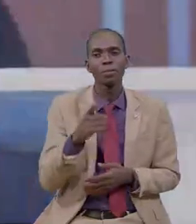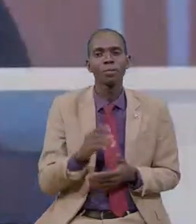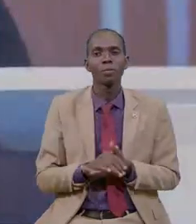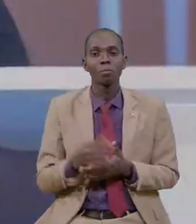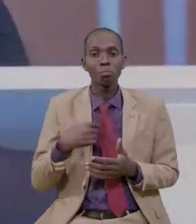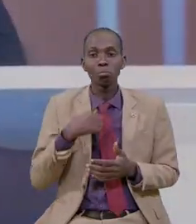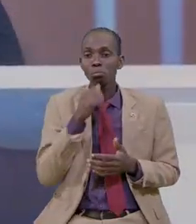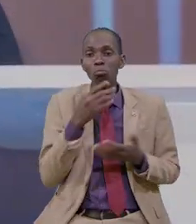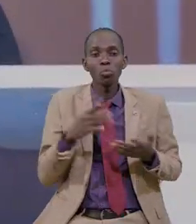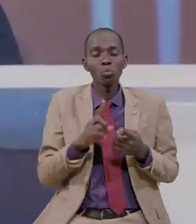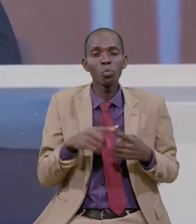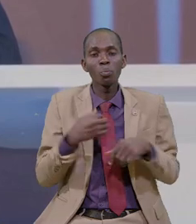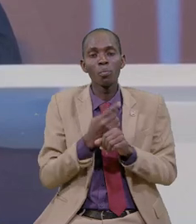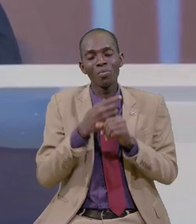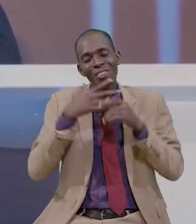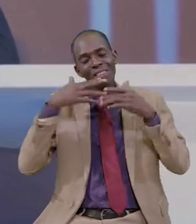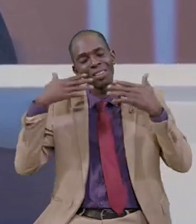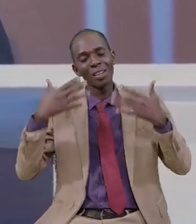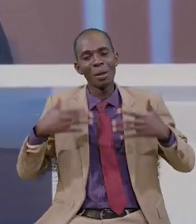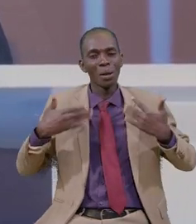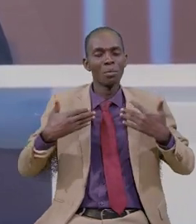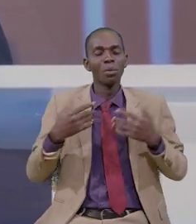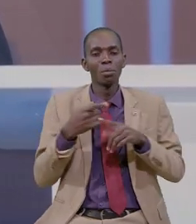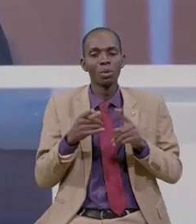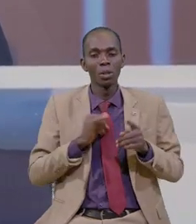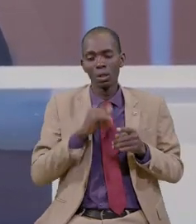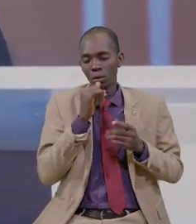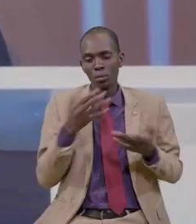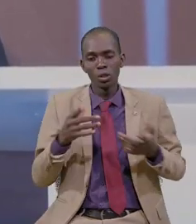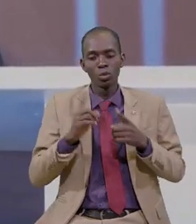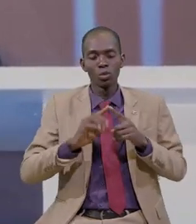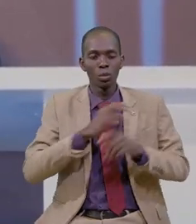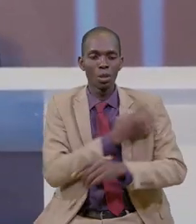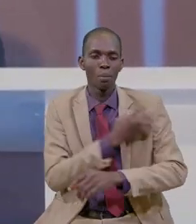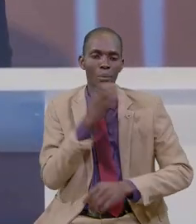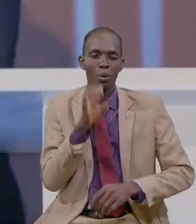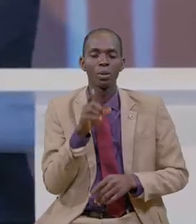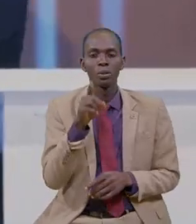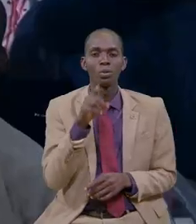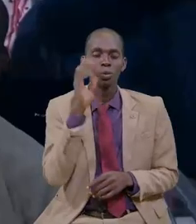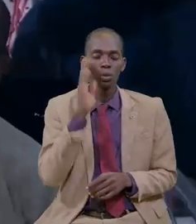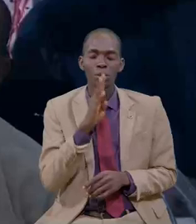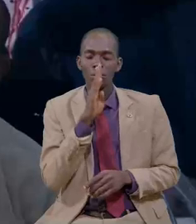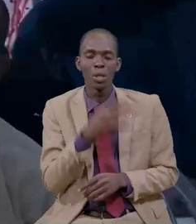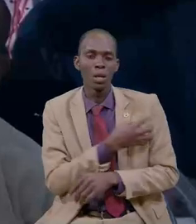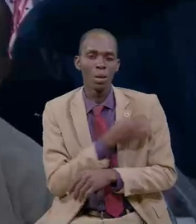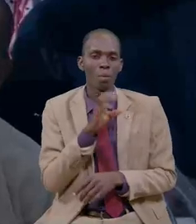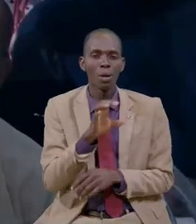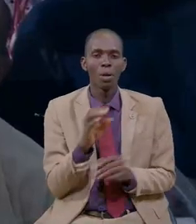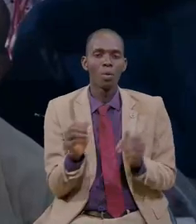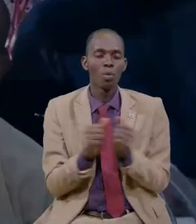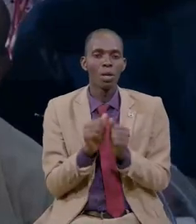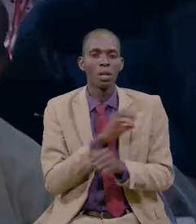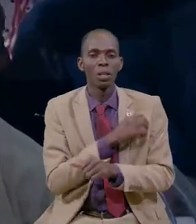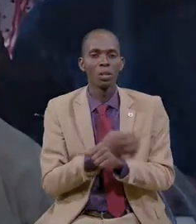Je ne vais pas vous divertir, mais vous serez revêtus de puissance. Vous serez énergisés. Quand